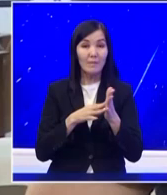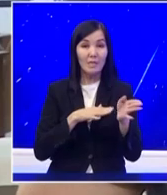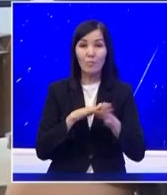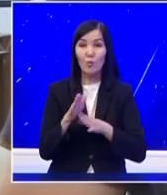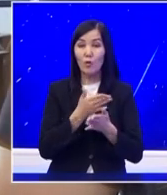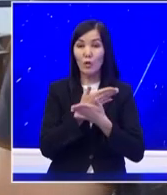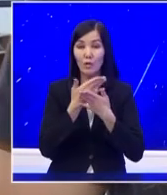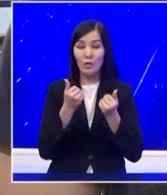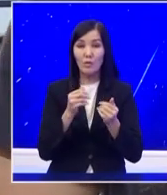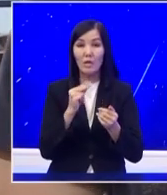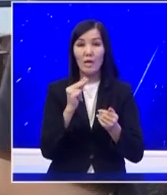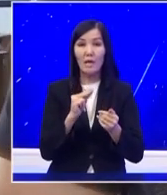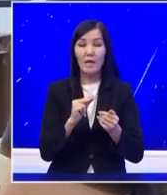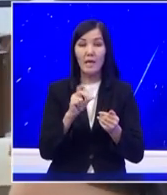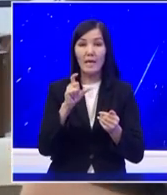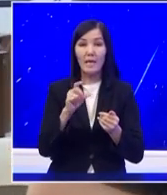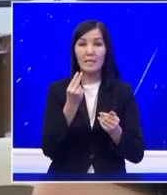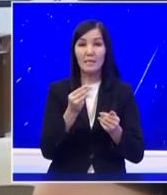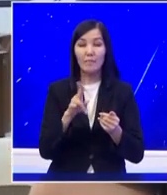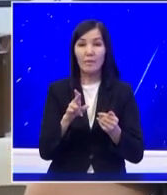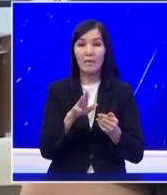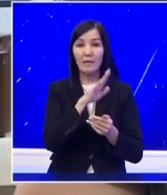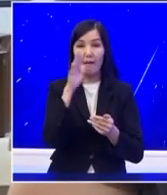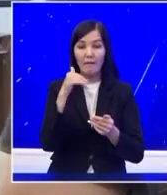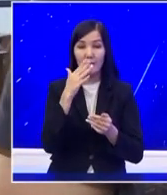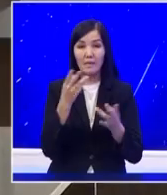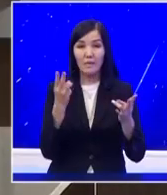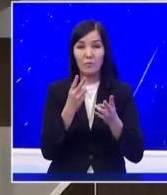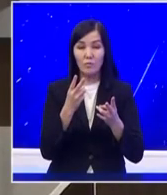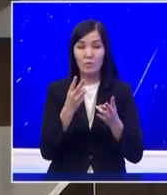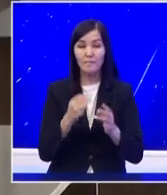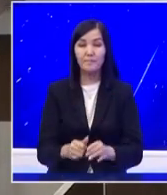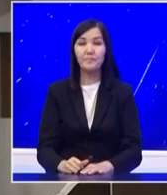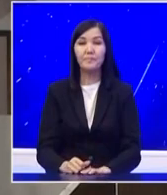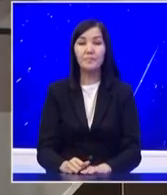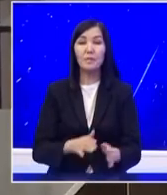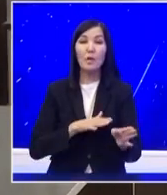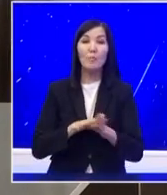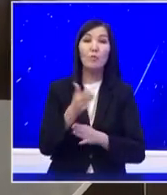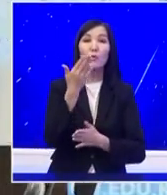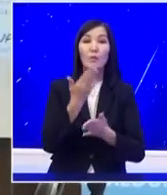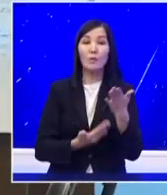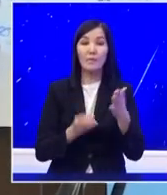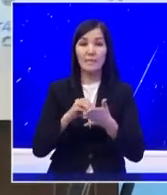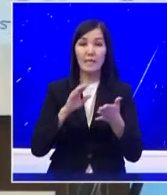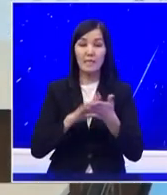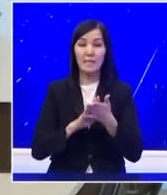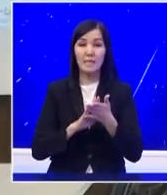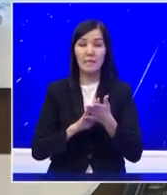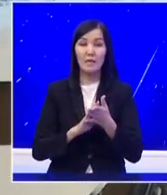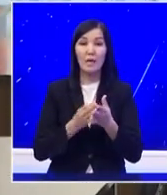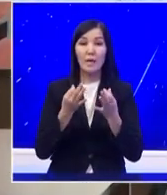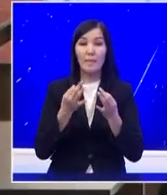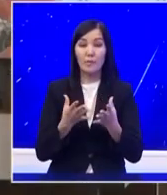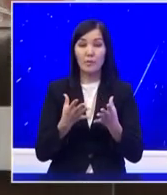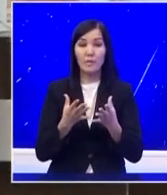то электронно-цифровую подпись должен получить его родитель или опекун. Получить полную консультацию и зачислиться в ВУЗ можно и в привычном режиме. Для